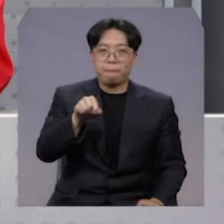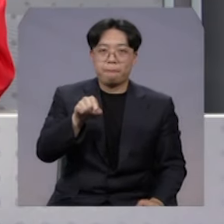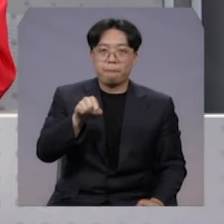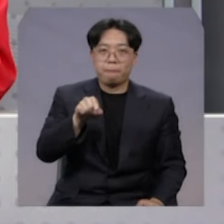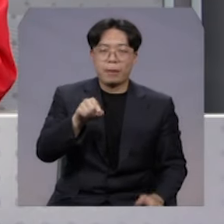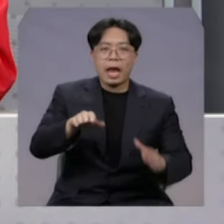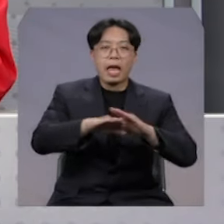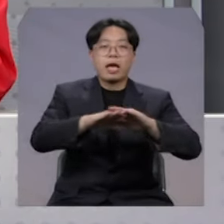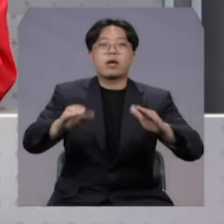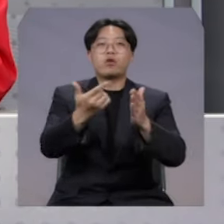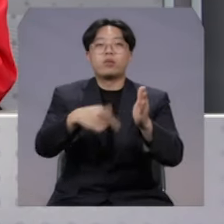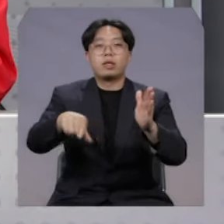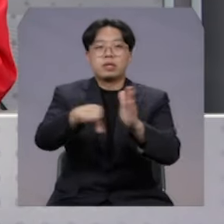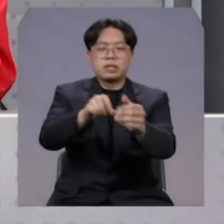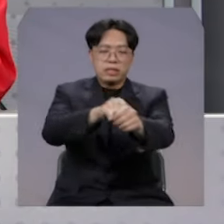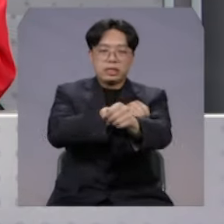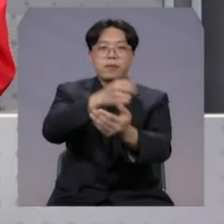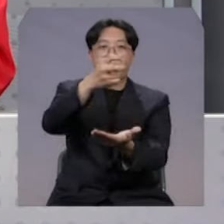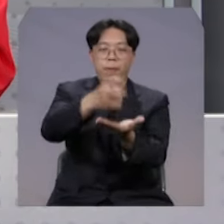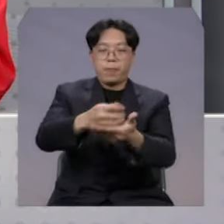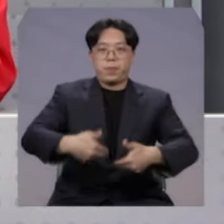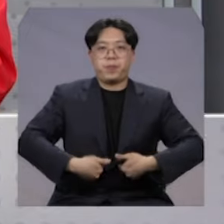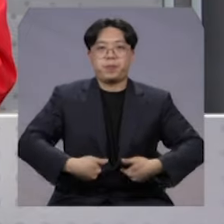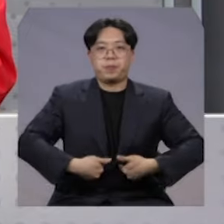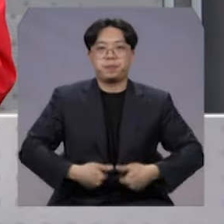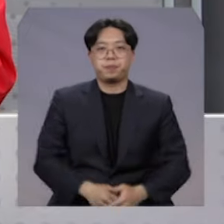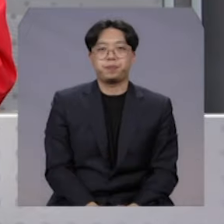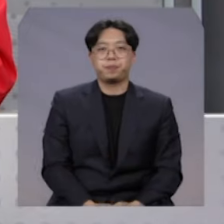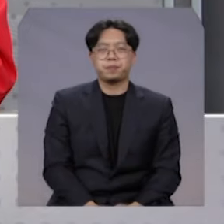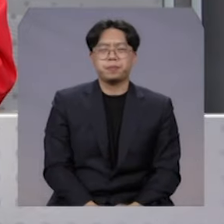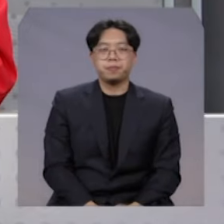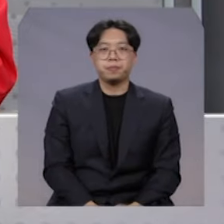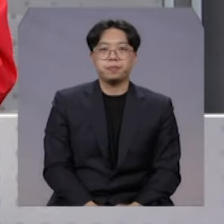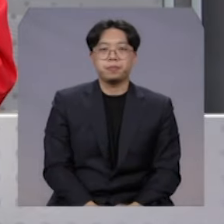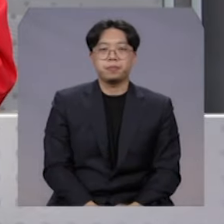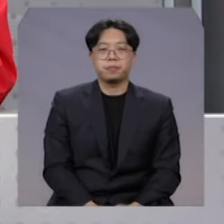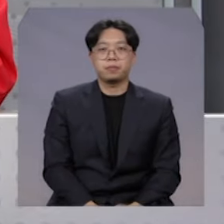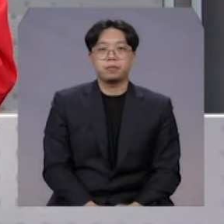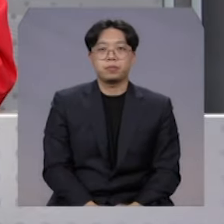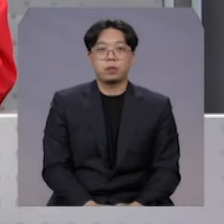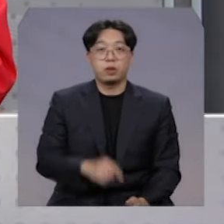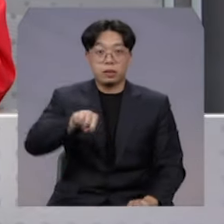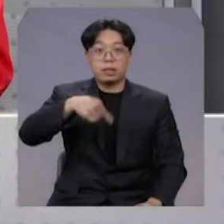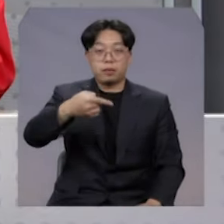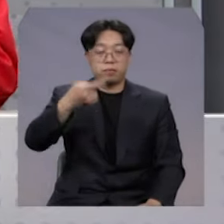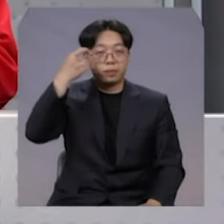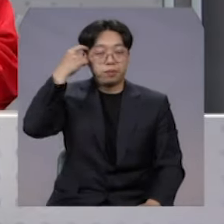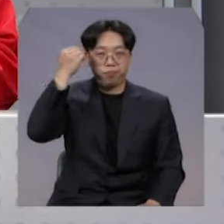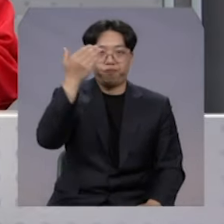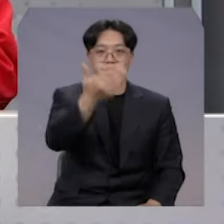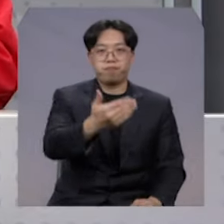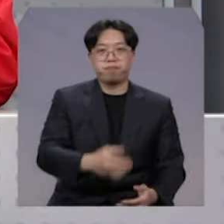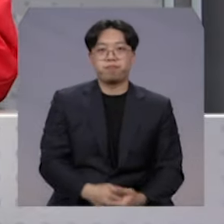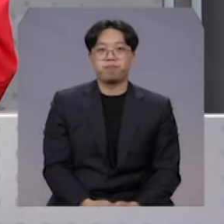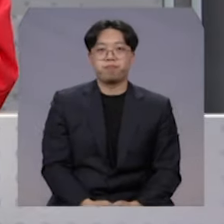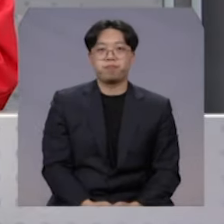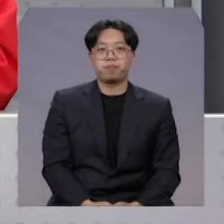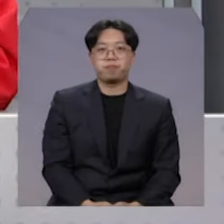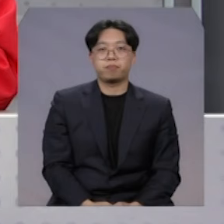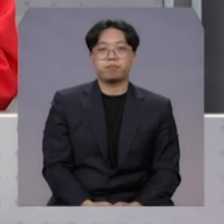완착시키기 위해서 특별법이 필요한 것입니다. 김포시의 경우에는 제 얘기를 듣고 하십시오. 다음 질문으로 이제 네. 이어가 주시면 되겠습니다. 네, 네. 제 얘기를 듣고